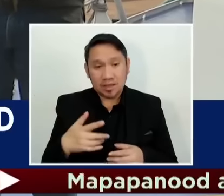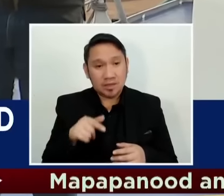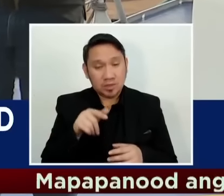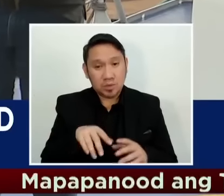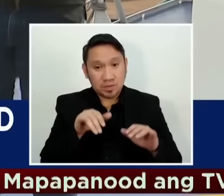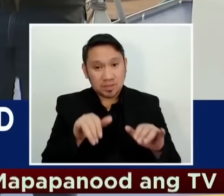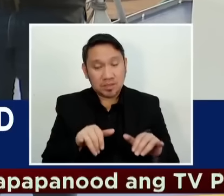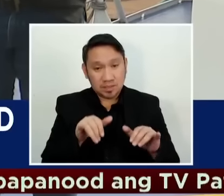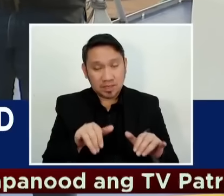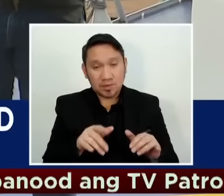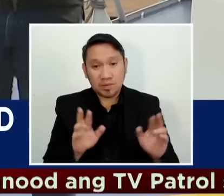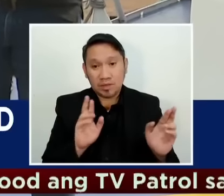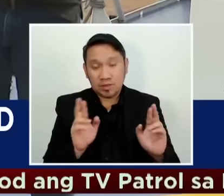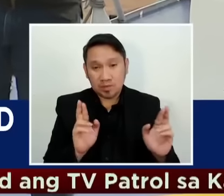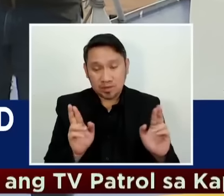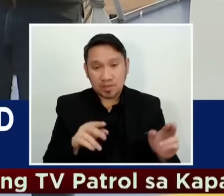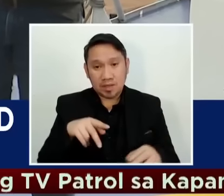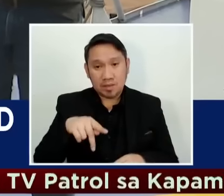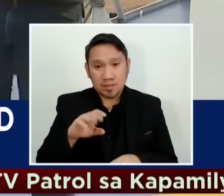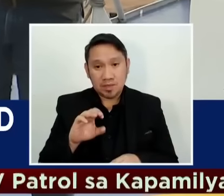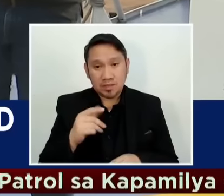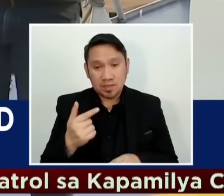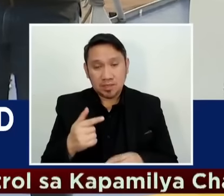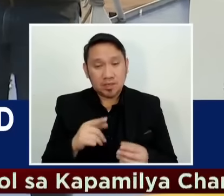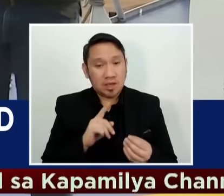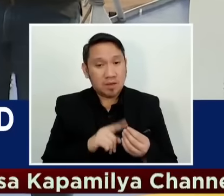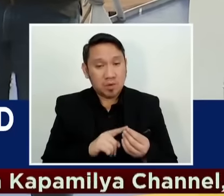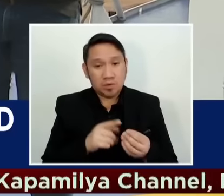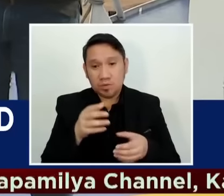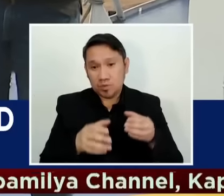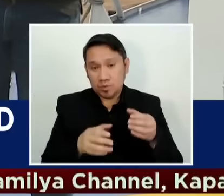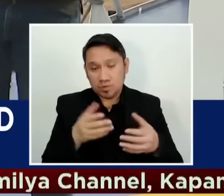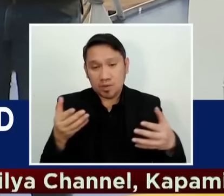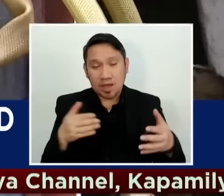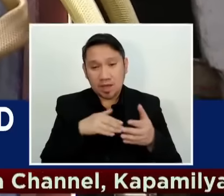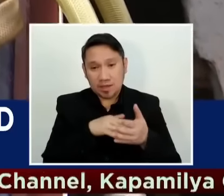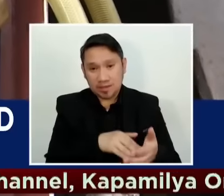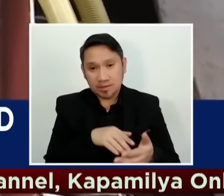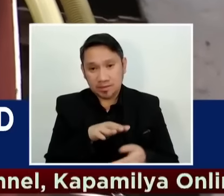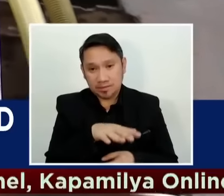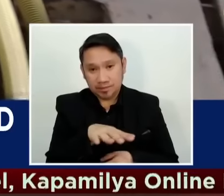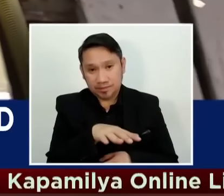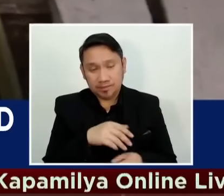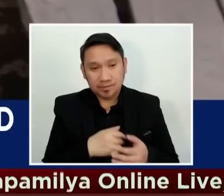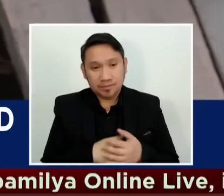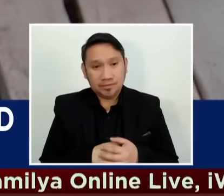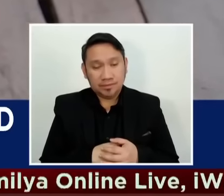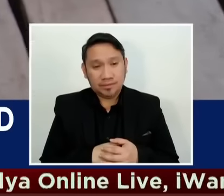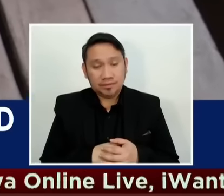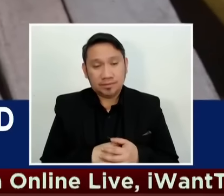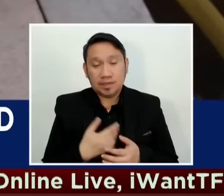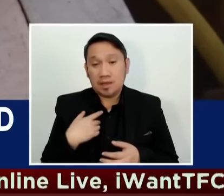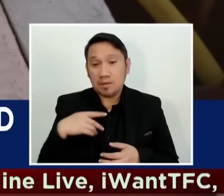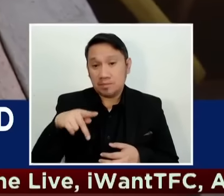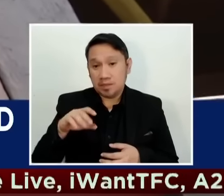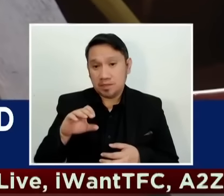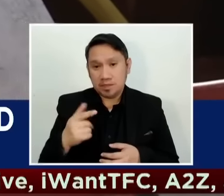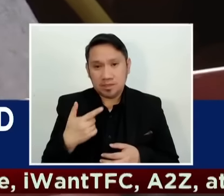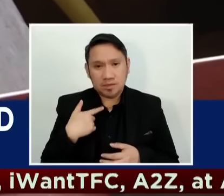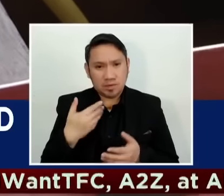habang inihahanda ng Philippine Coast Guard ang mga kaukulang kaso laban sa kanila. May babala rin ang PCG sa mga bumibili